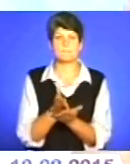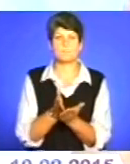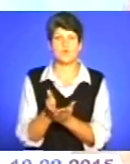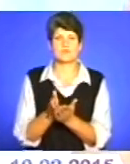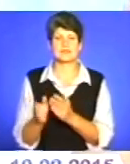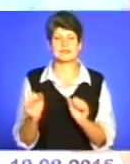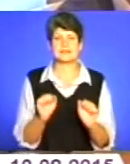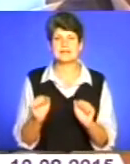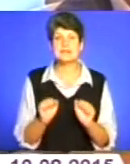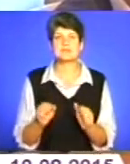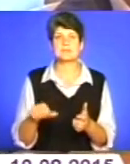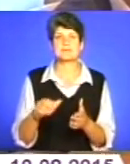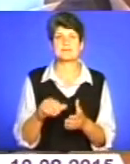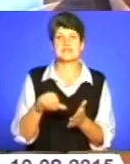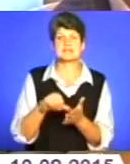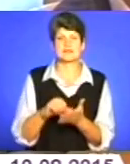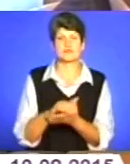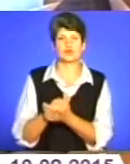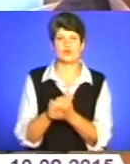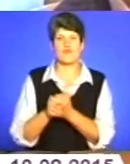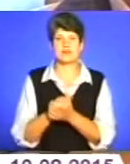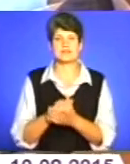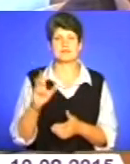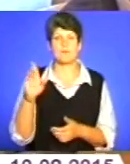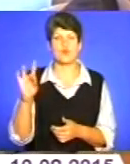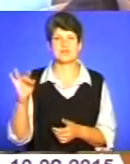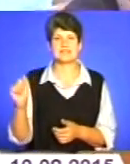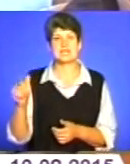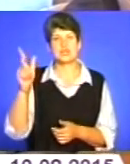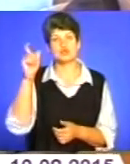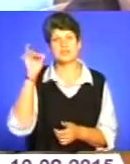облдержадміністрації, представників товариства «СЕ Бортнеце Україна» та Чортківської райдержадміністрації.